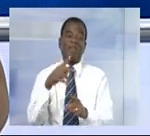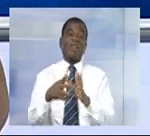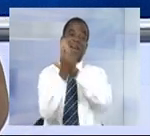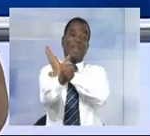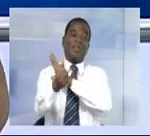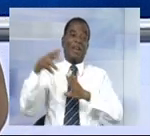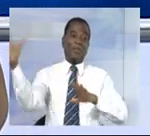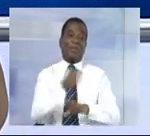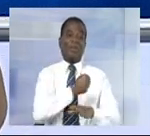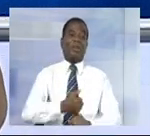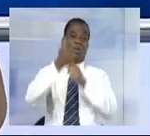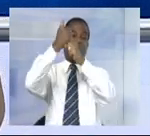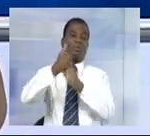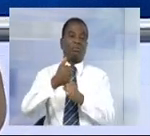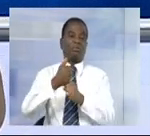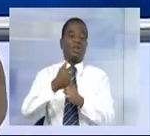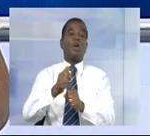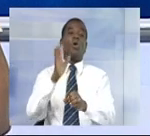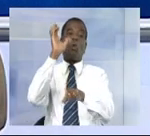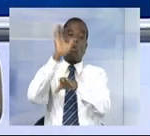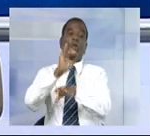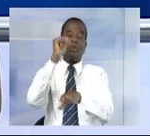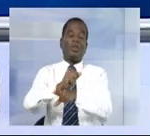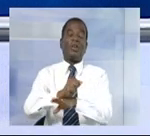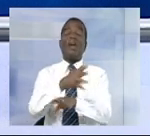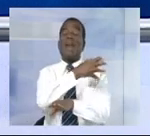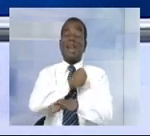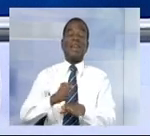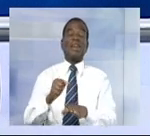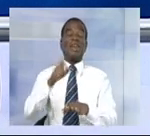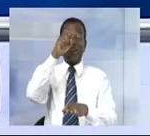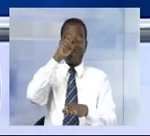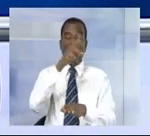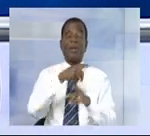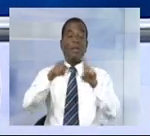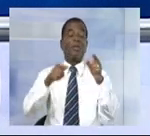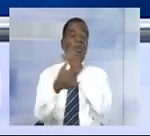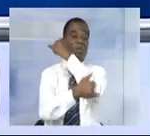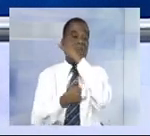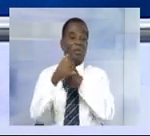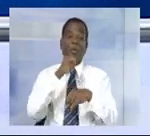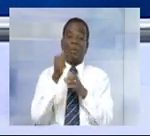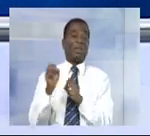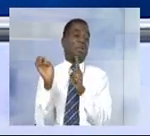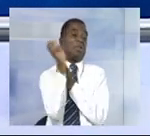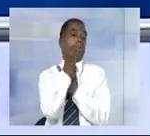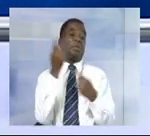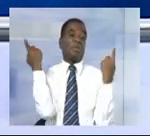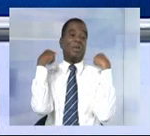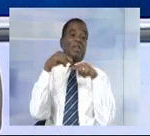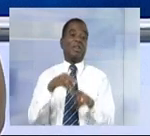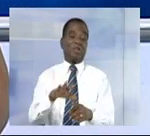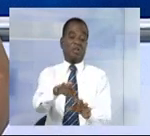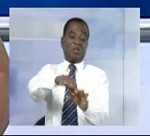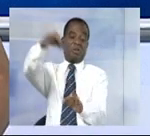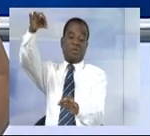février. L'Algérie et la Côte d'Ivoire font figure de favoris, mais les deux pays n'ont pas été épargnés lors du tirage au